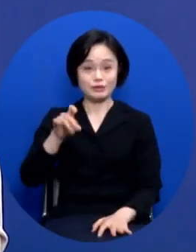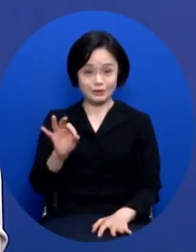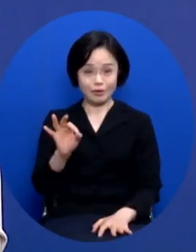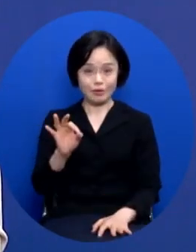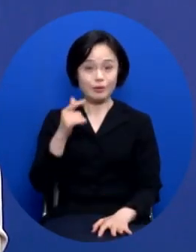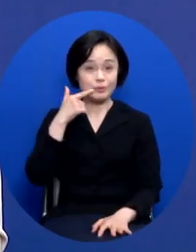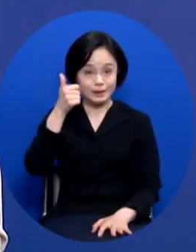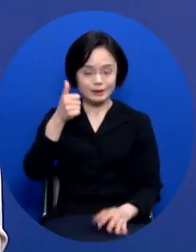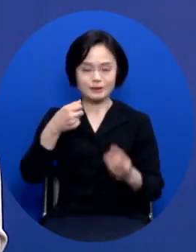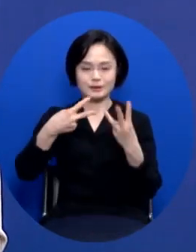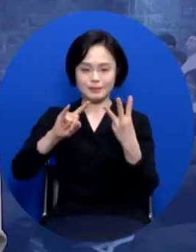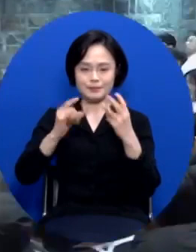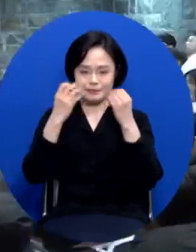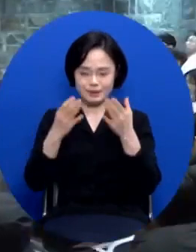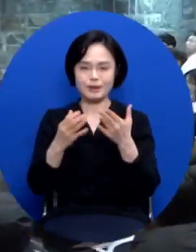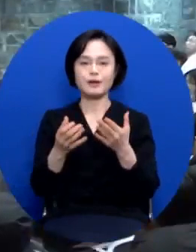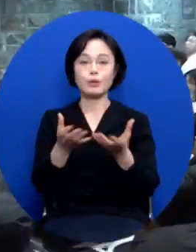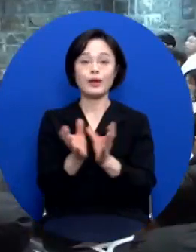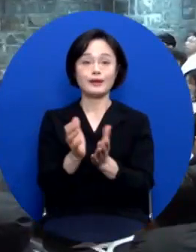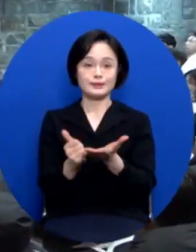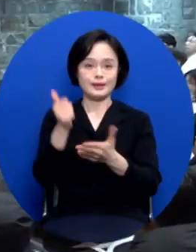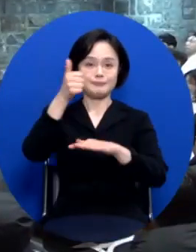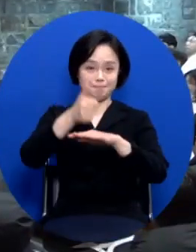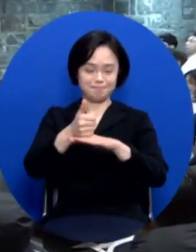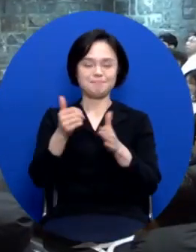회장으로 취임했습니다.